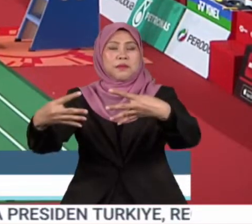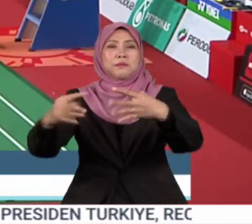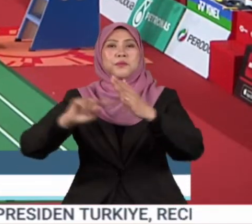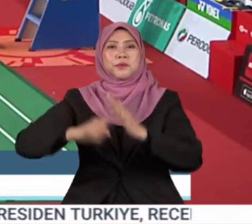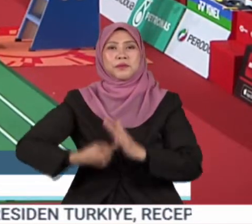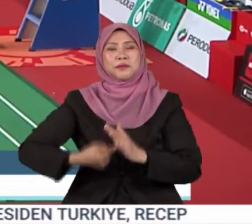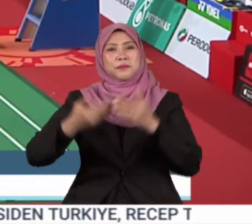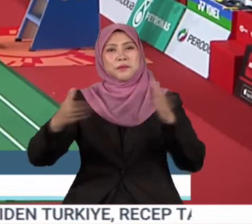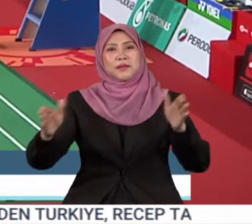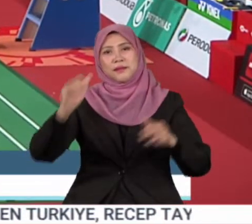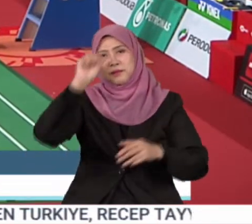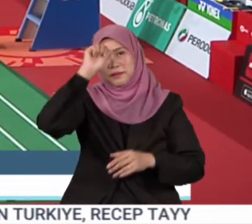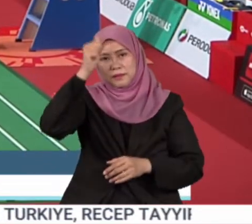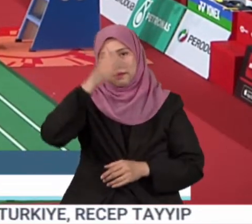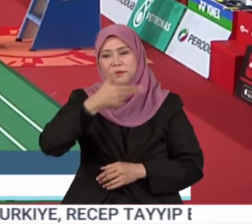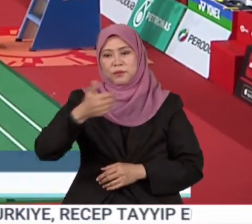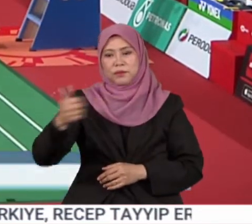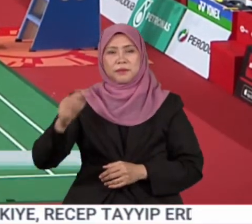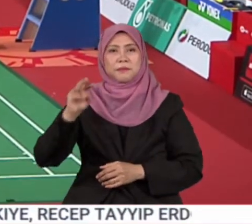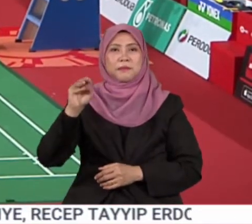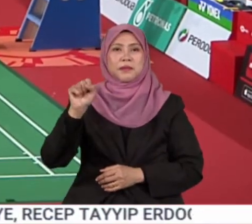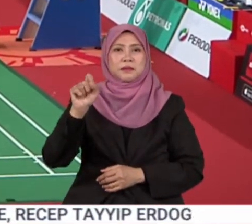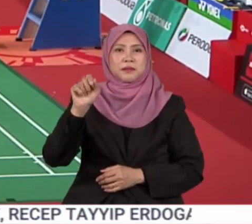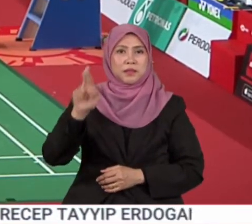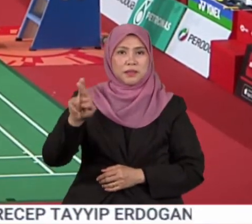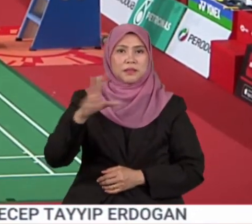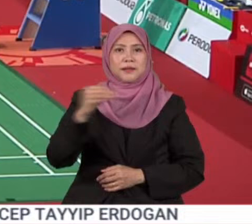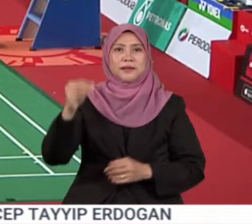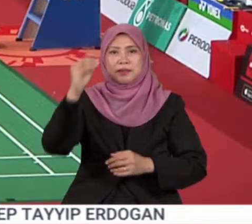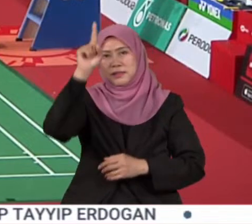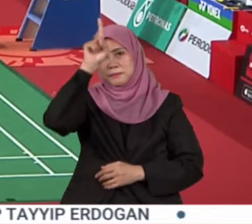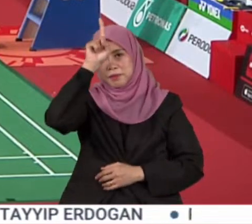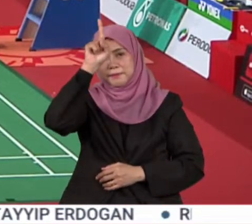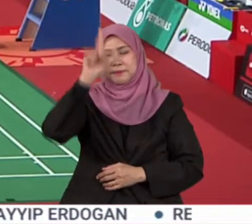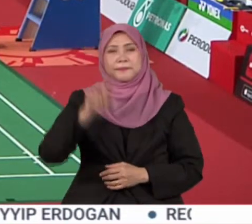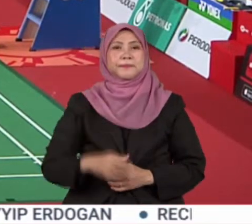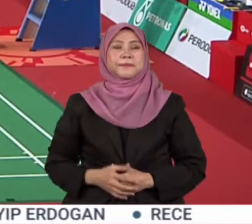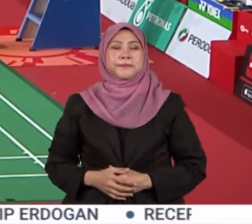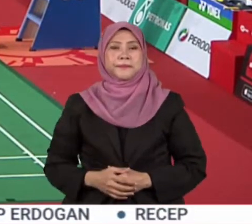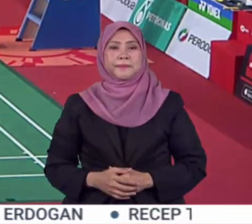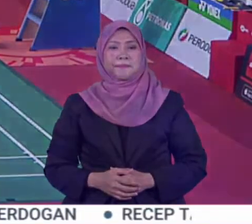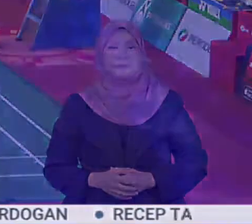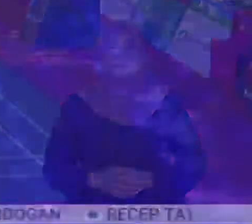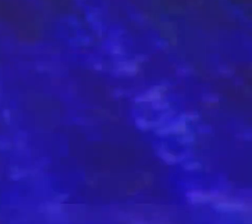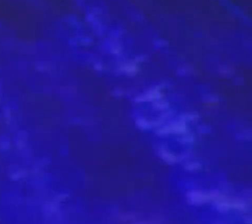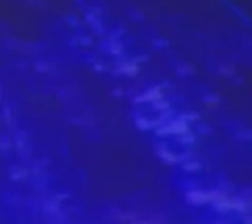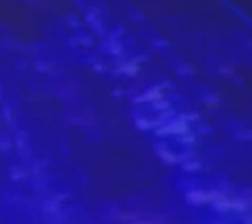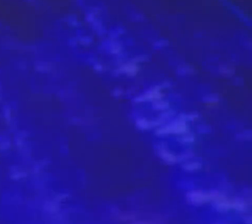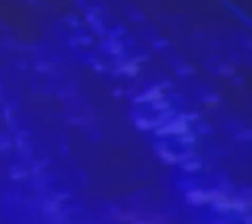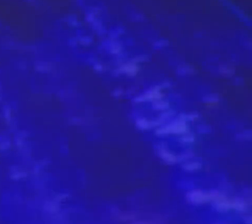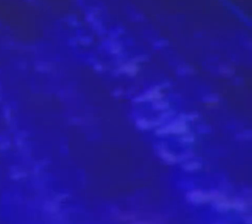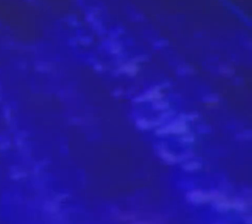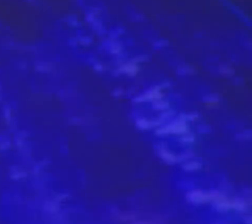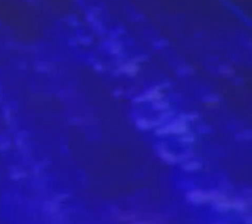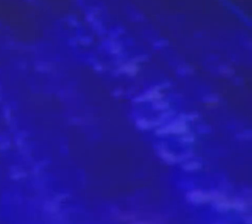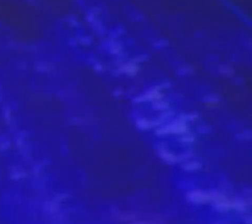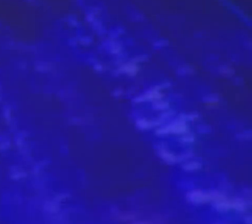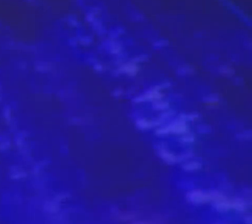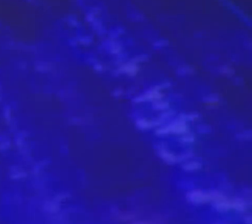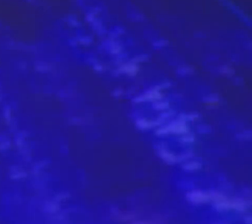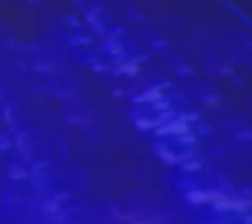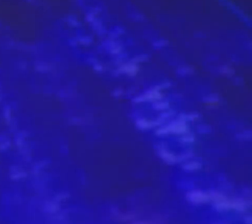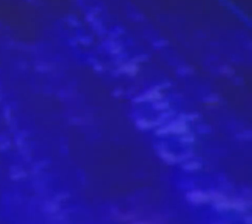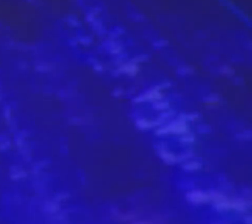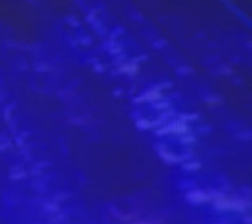dengan terbuka India dan Indonesia Masters dan terbuka Jerman. Sekian Stadium RTM HKIC